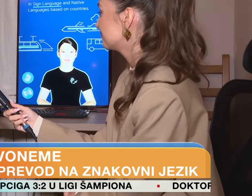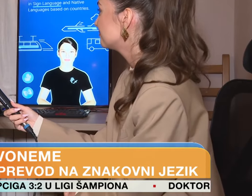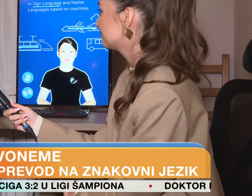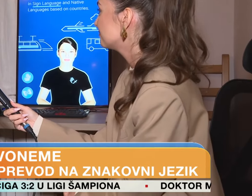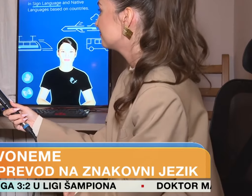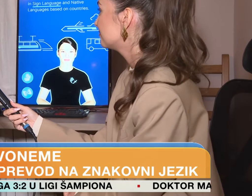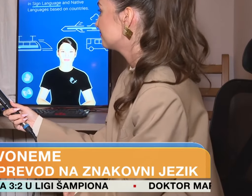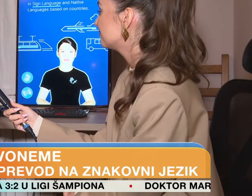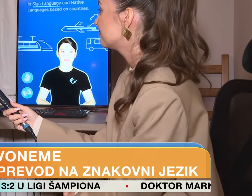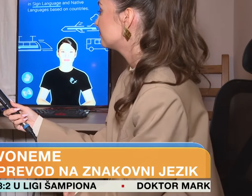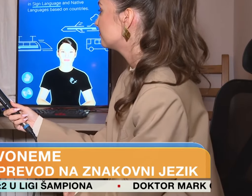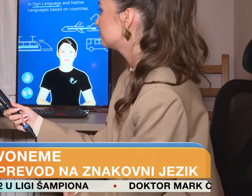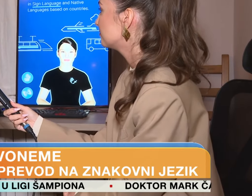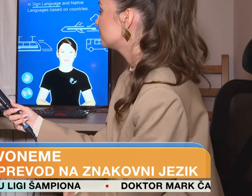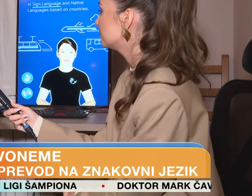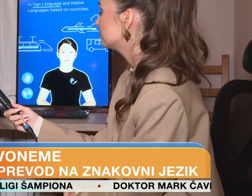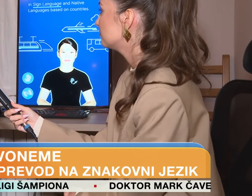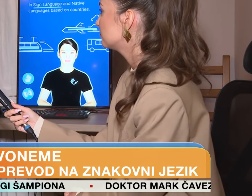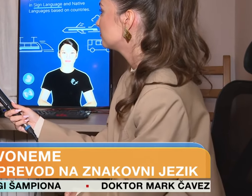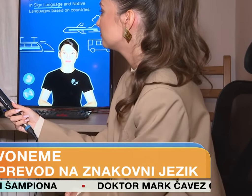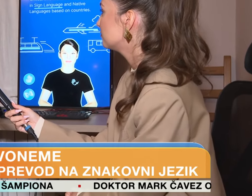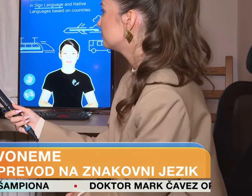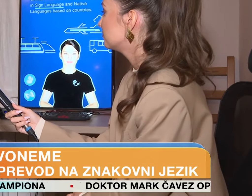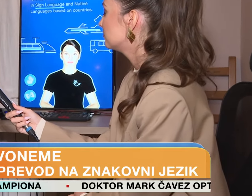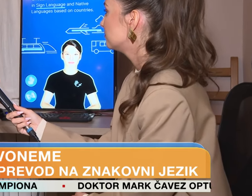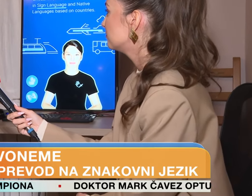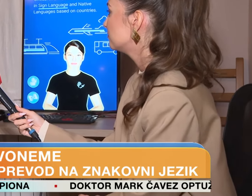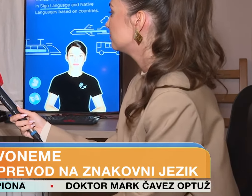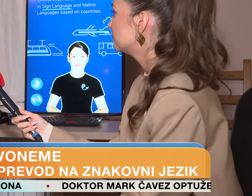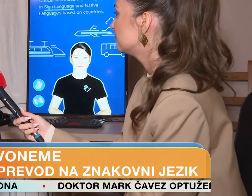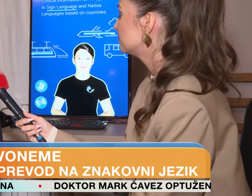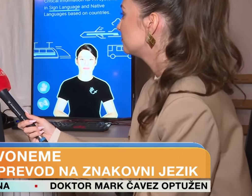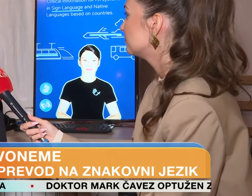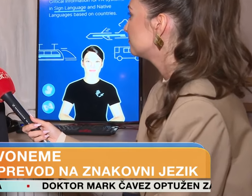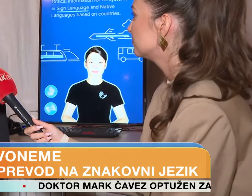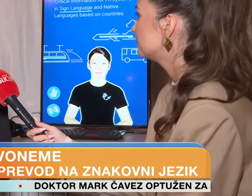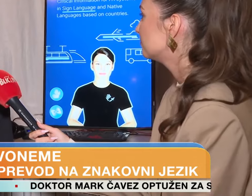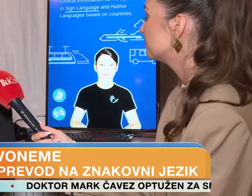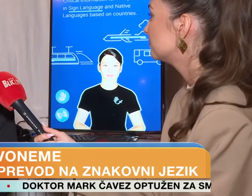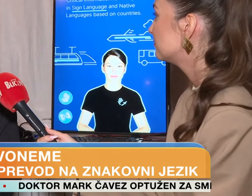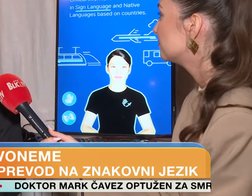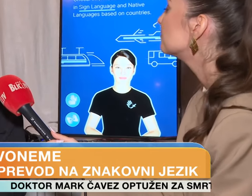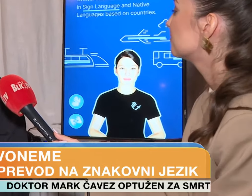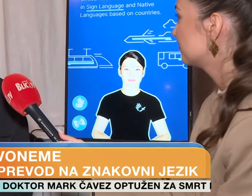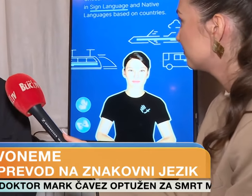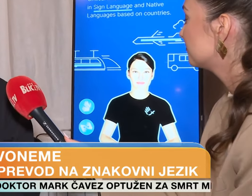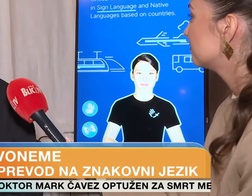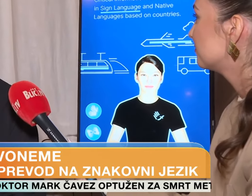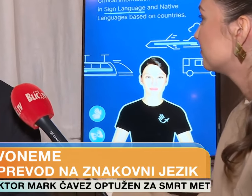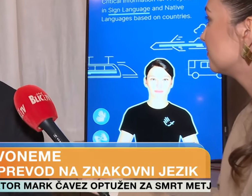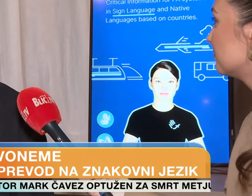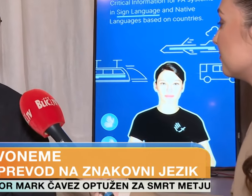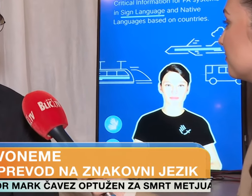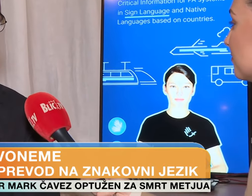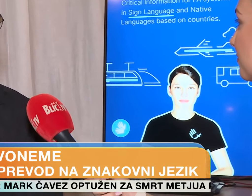ljudi, i svih ostalih ljudi. On je otišao u Ameriku sa ciljem da podignemo jednu rundu investicije koja će da nam